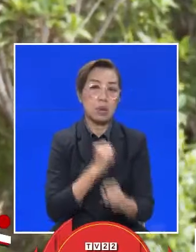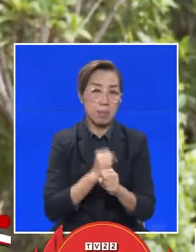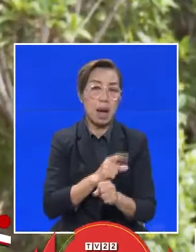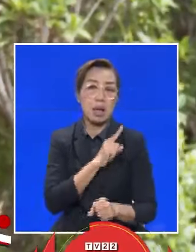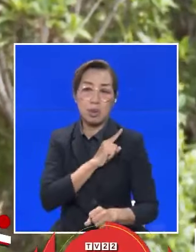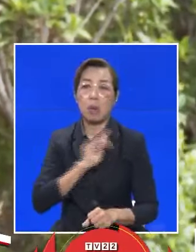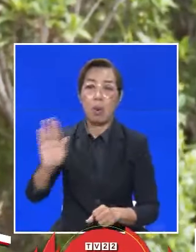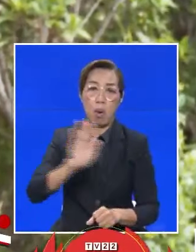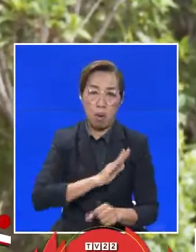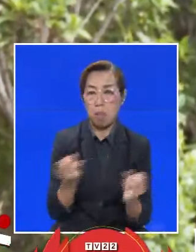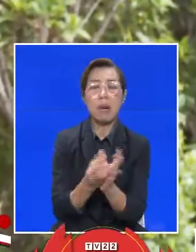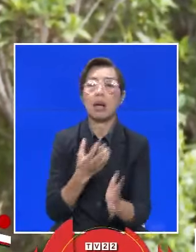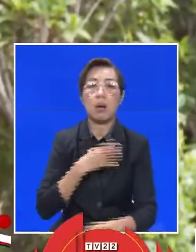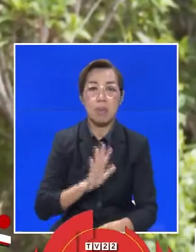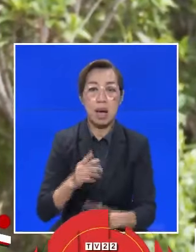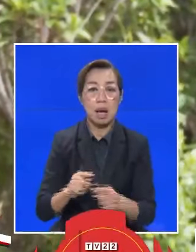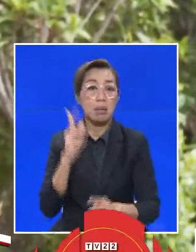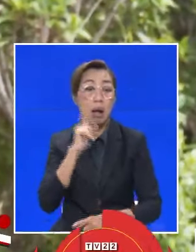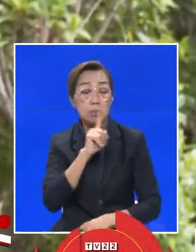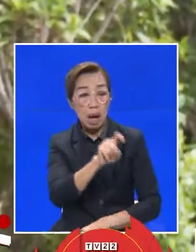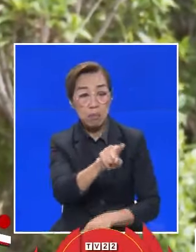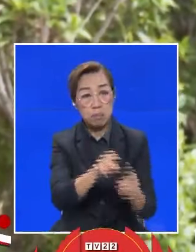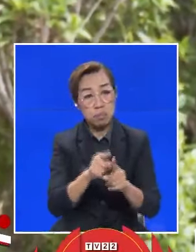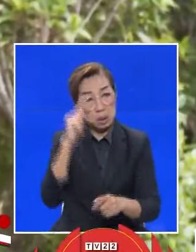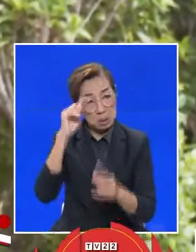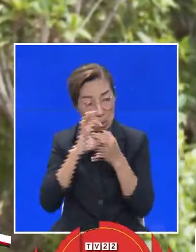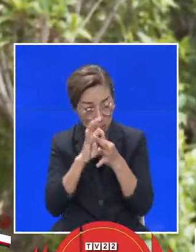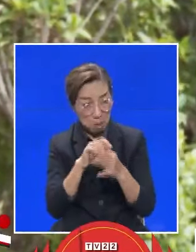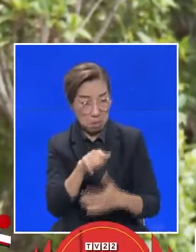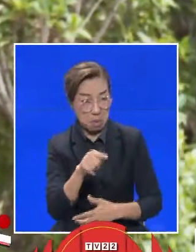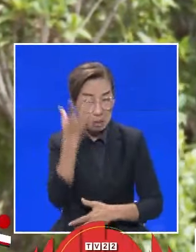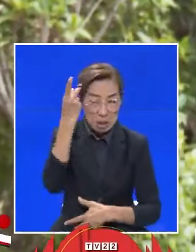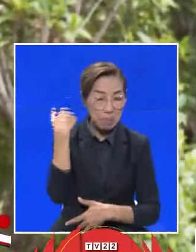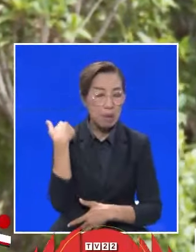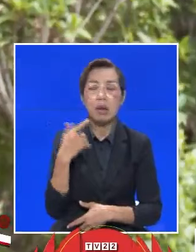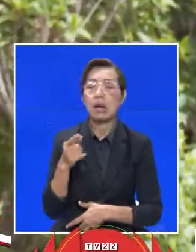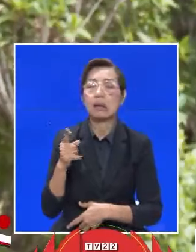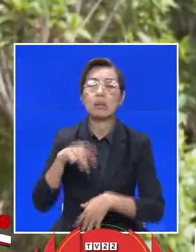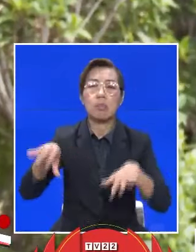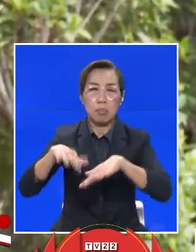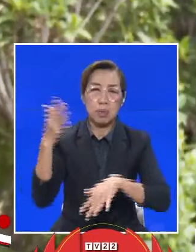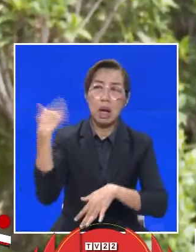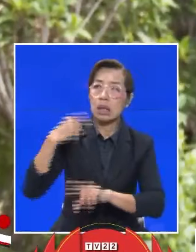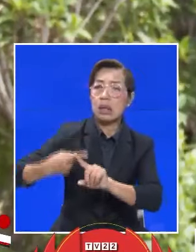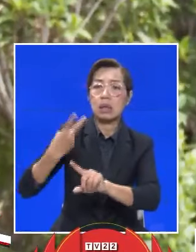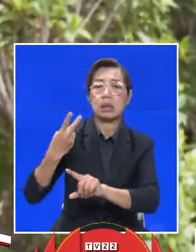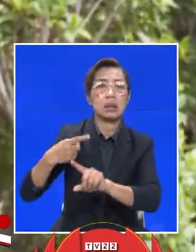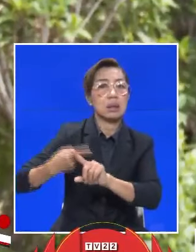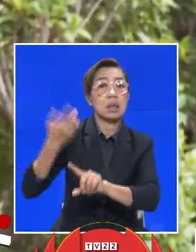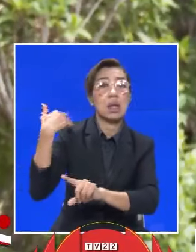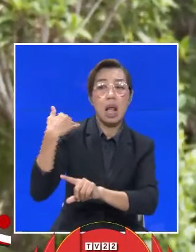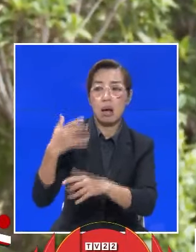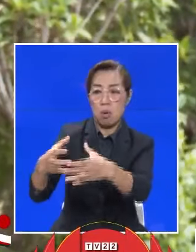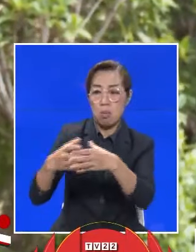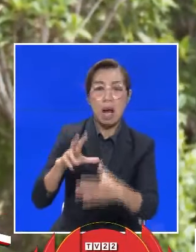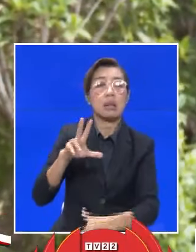ทีนี้ถามว่ากังวลไหมรัฐมนตรีบอกว่าจริงๆเนี่ยไม่ได้มาครั้งแรกเดือนที่แล้วพอมากัน300คนก็จัดเก้าอี้เครื่องดื่มอ